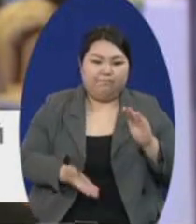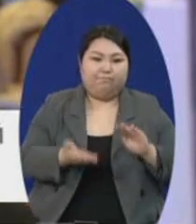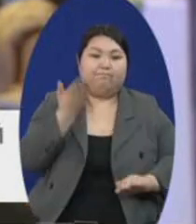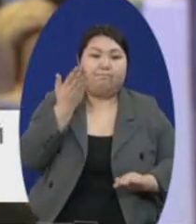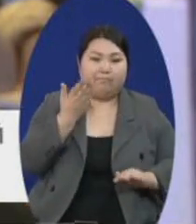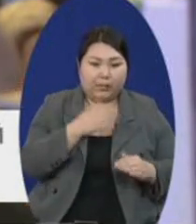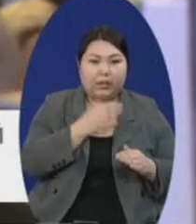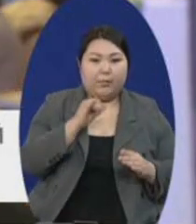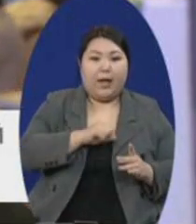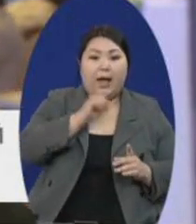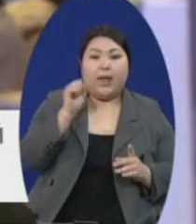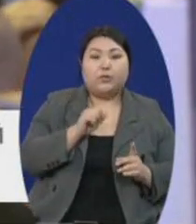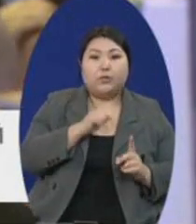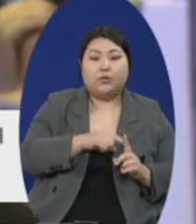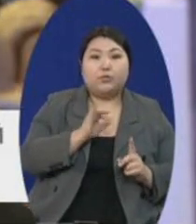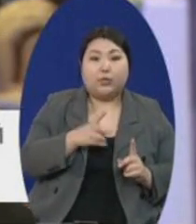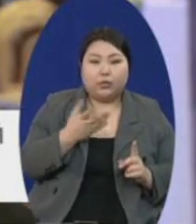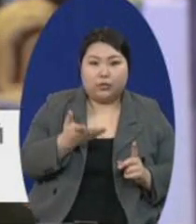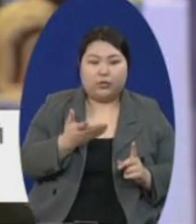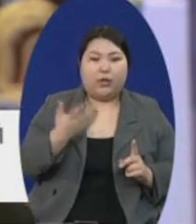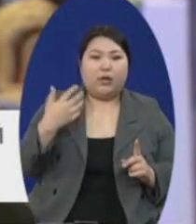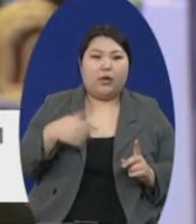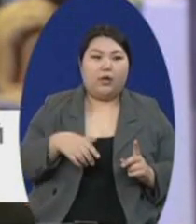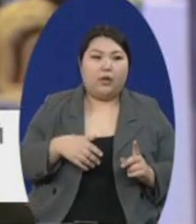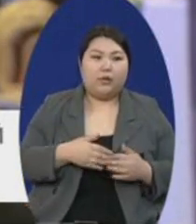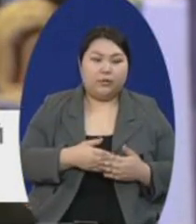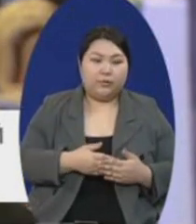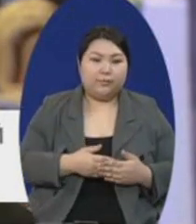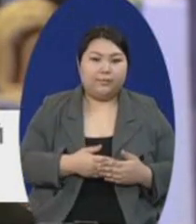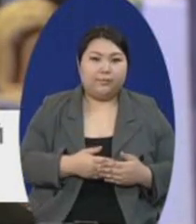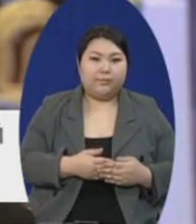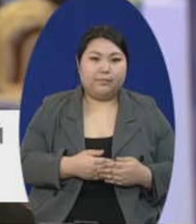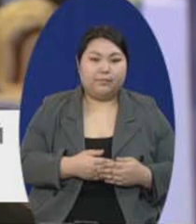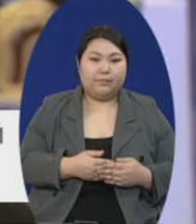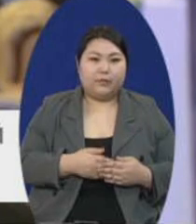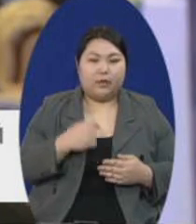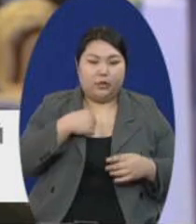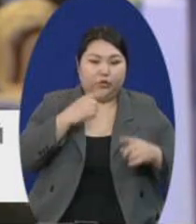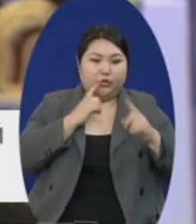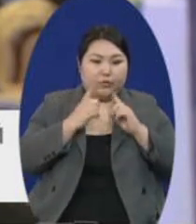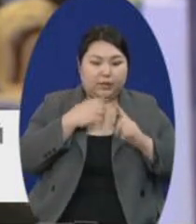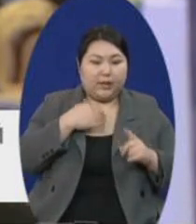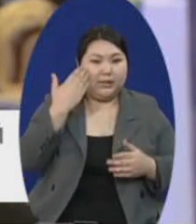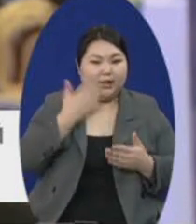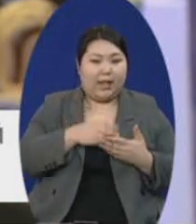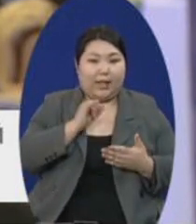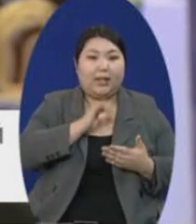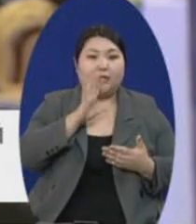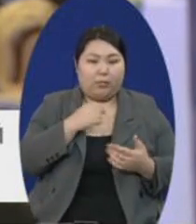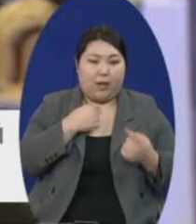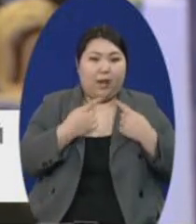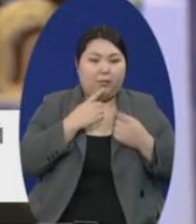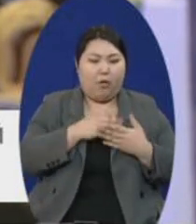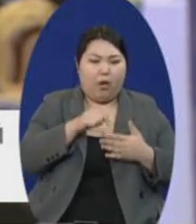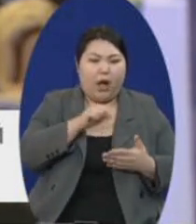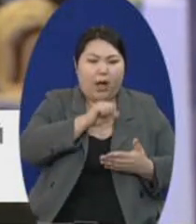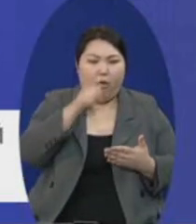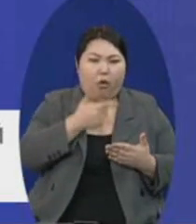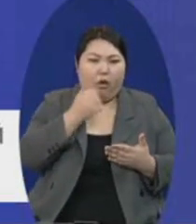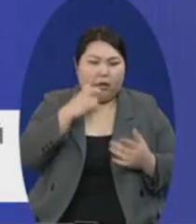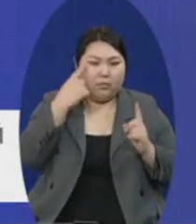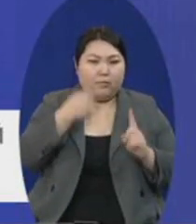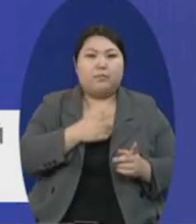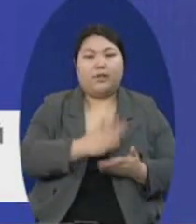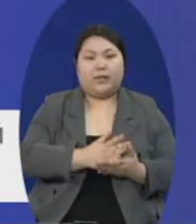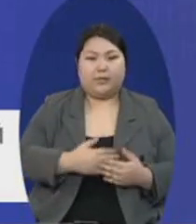гарах ийм асуудлыг бол одоо зөвлөлт сансуулсан чиглэлийн асуудал гол асуудал болж байна гэж байна.